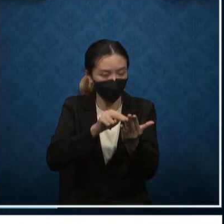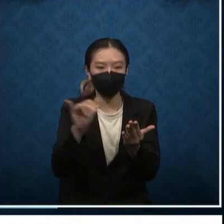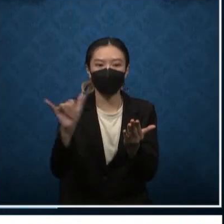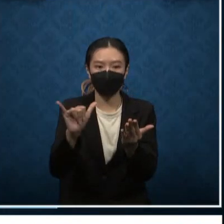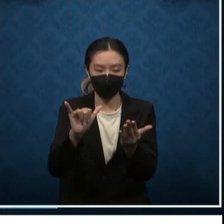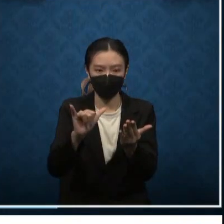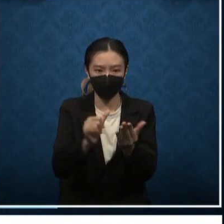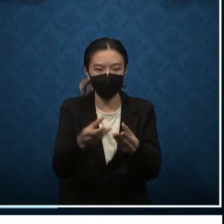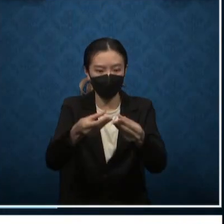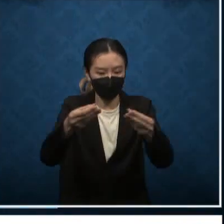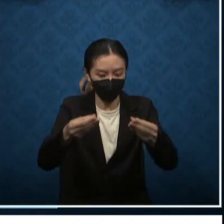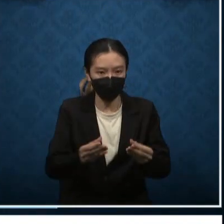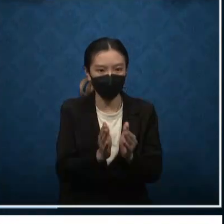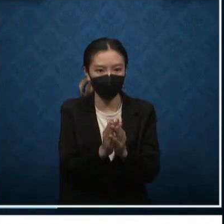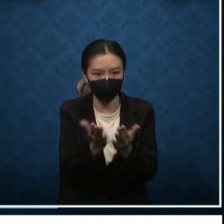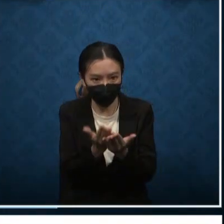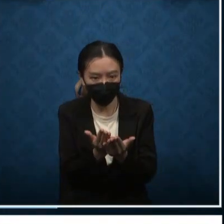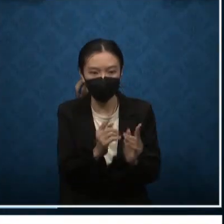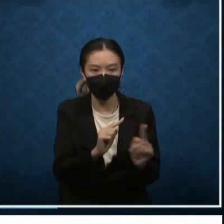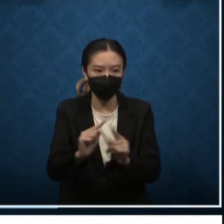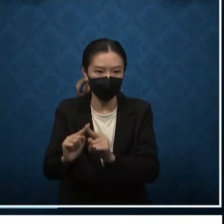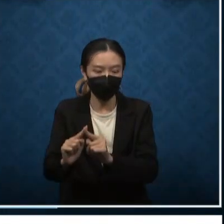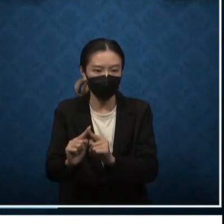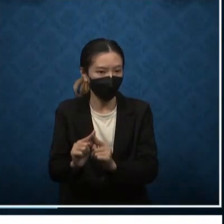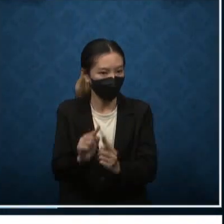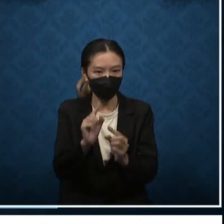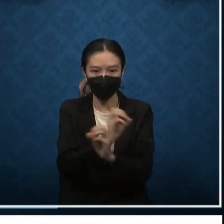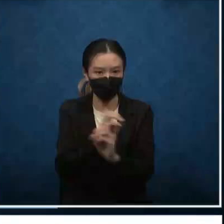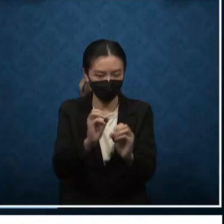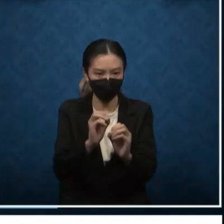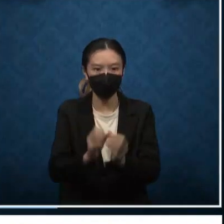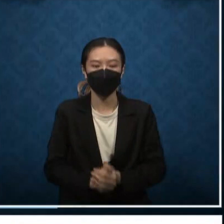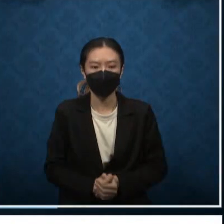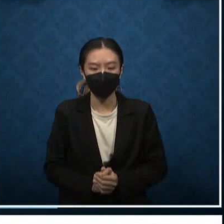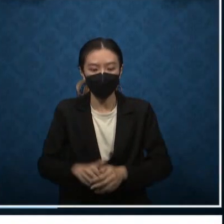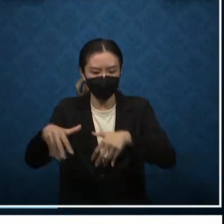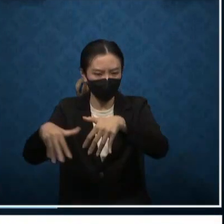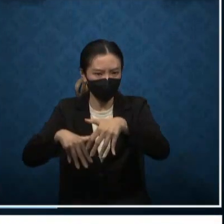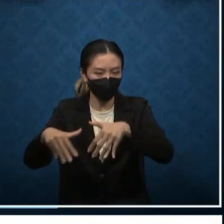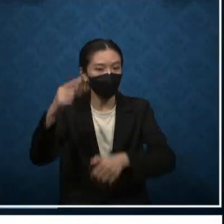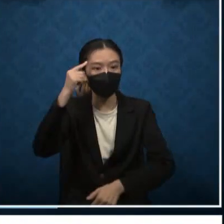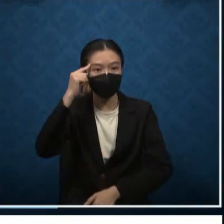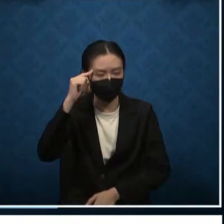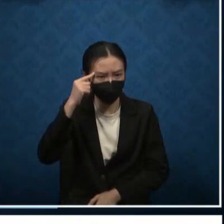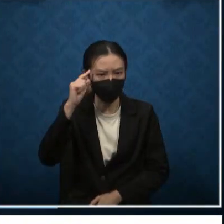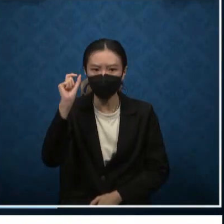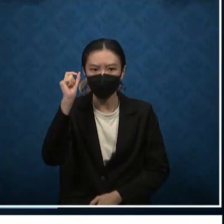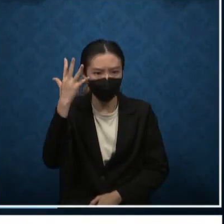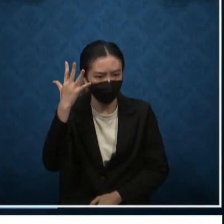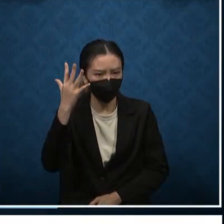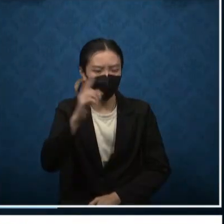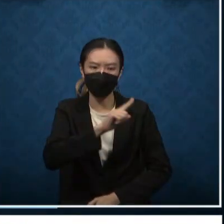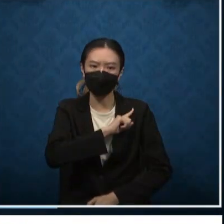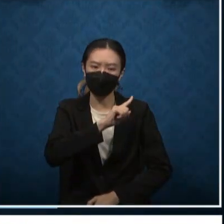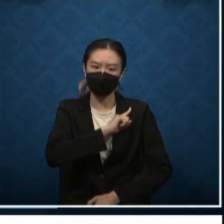ไม่เคยเหนนัศรรร aligned ทำควเข้าใจสำหรบปชาชน biggest่นให่ ยไม่รู้จักและไม่เข้าใจนบัติณ์ใ